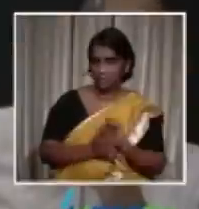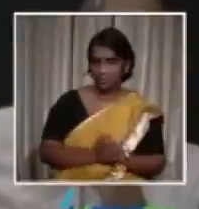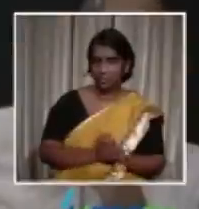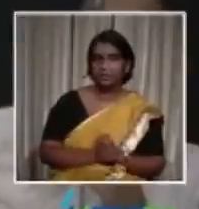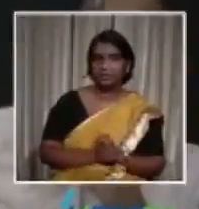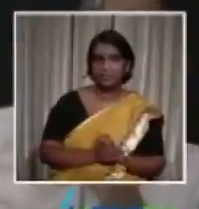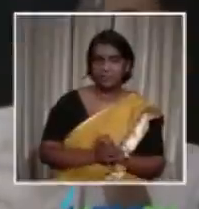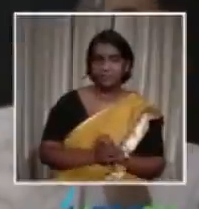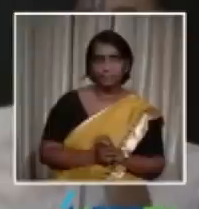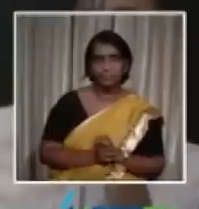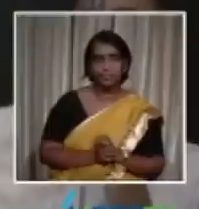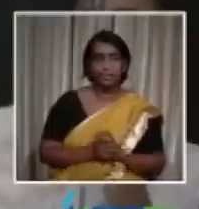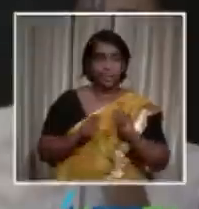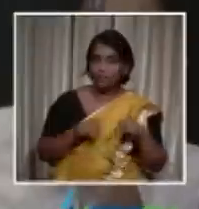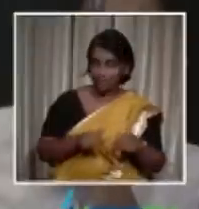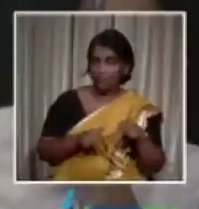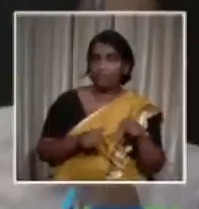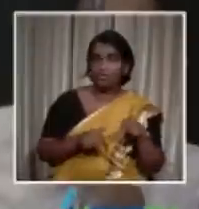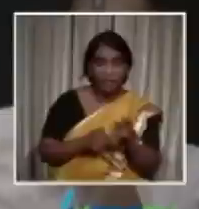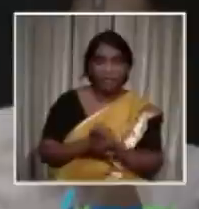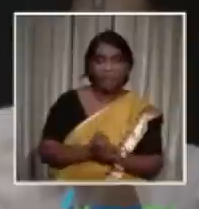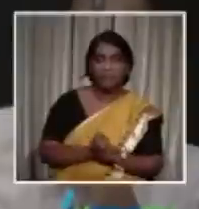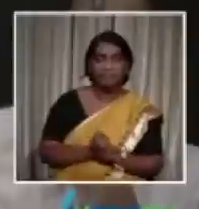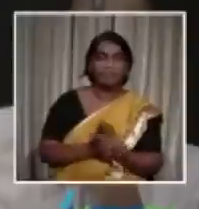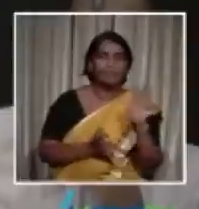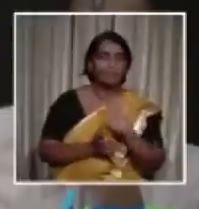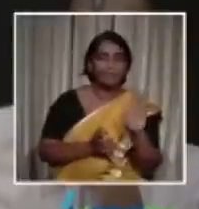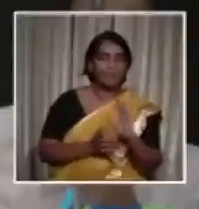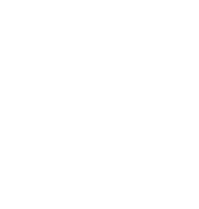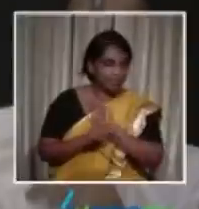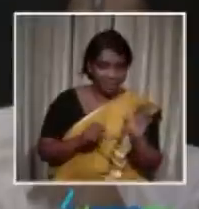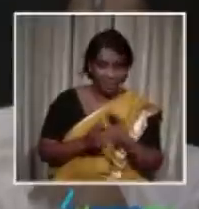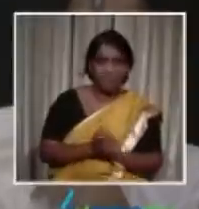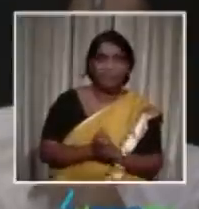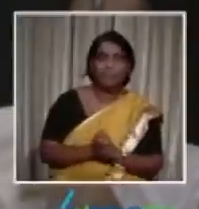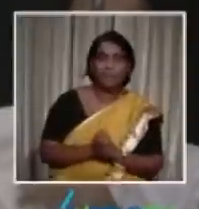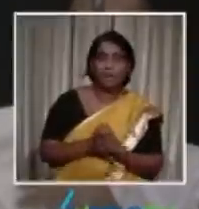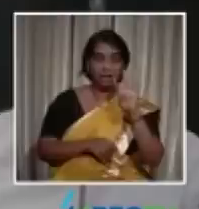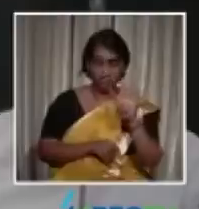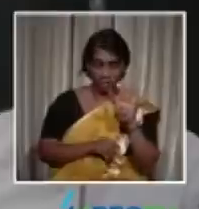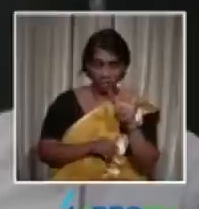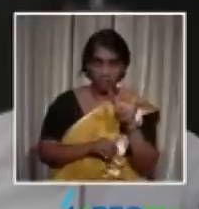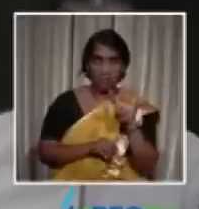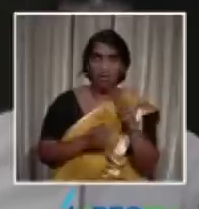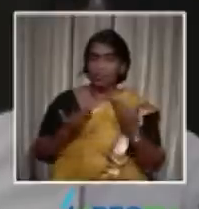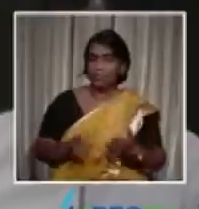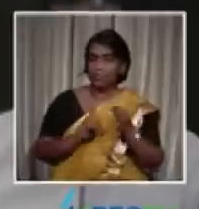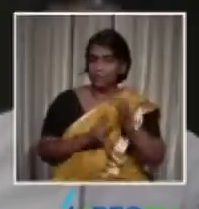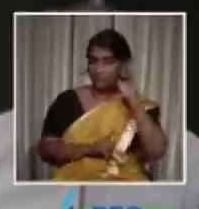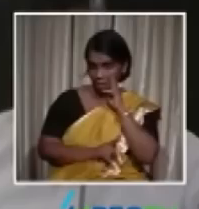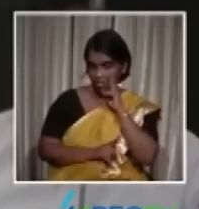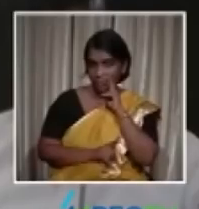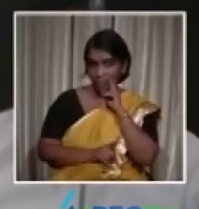දාගන්න බැරි වුනේ අතර දීපු ටොපිය කටේ දාගත්තා නම් දැන් අද ජනාධිපතිනේ ආබදාවත් බෑ ආසයි බයයි ටොපි දිහා මුකුත් කටේ දාගන්න අත්මන් ජනාධිපති රනිල්